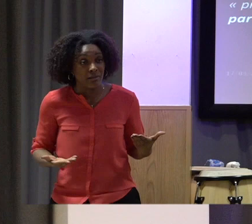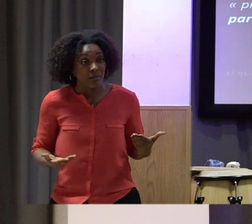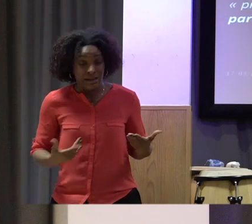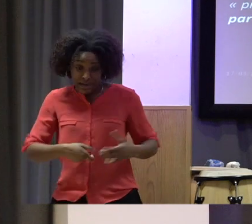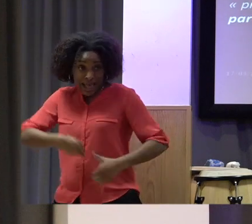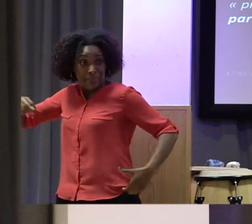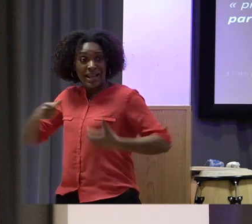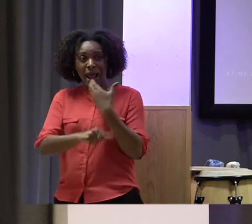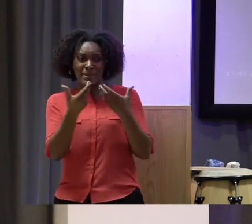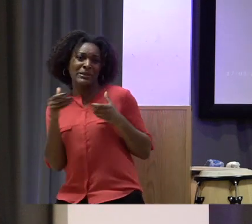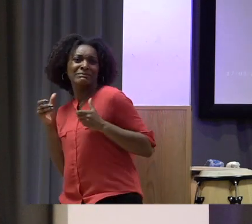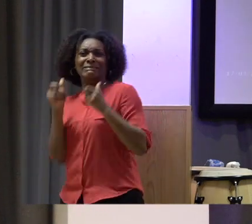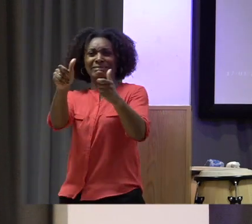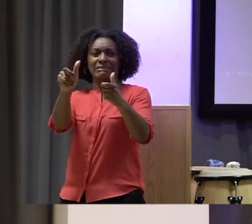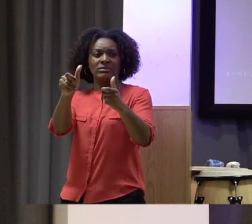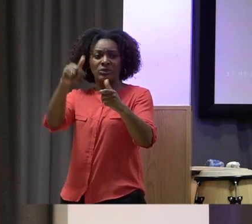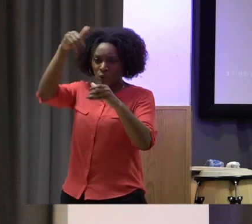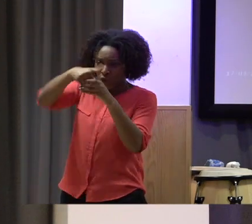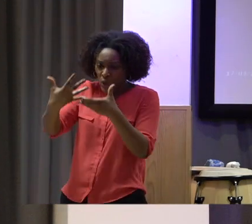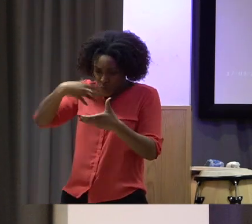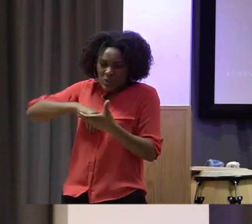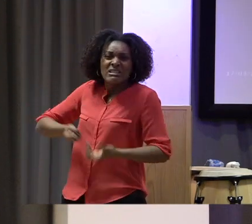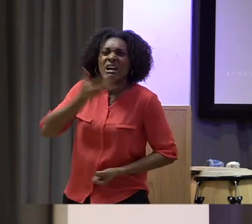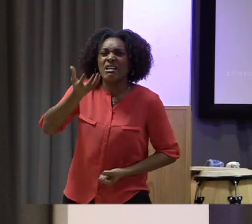Je vous ai donné quelques exemples.